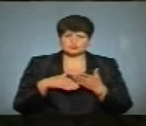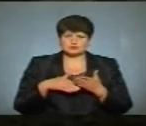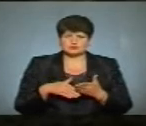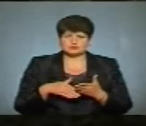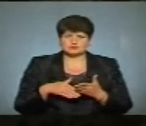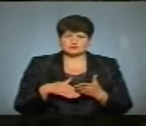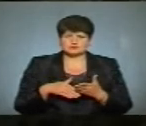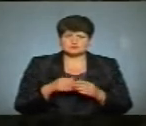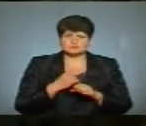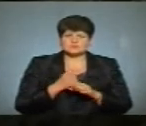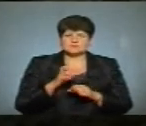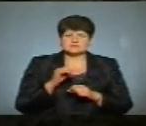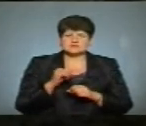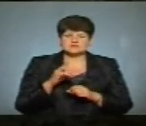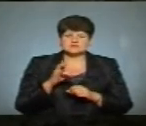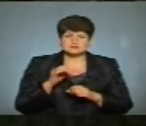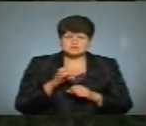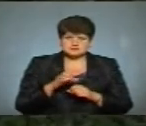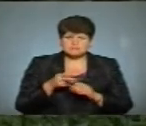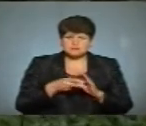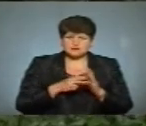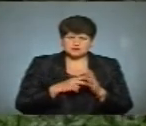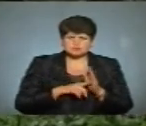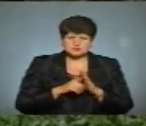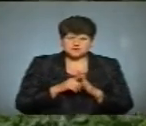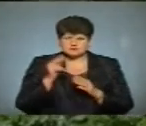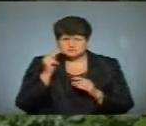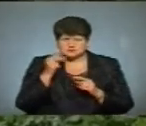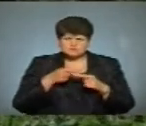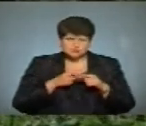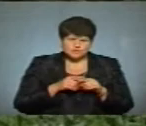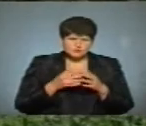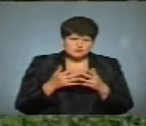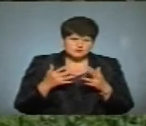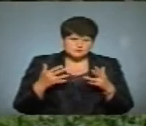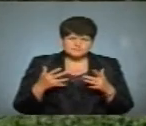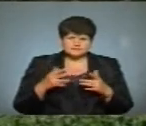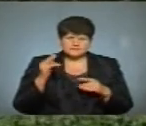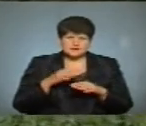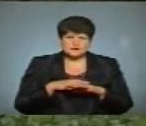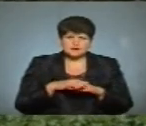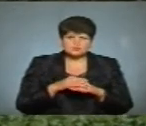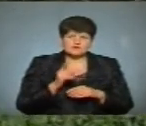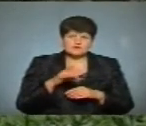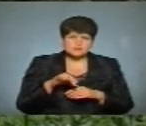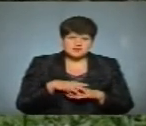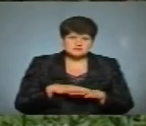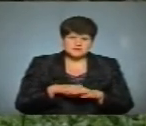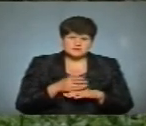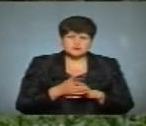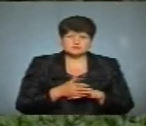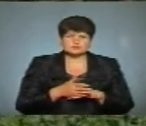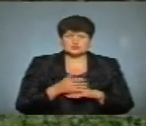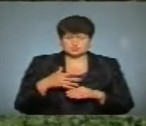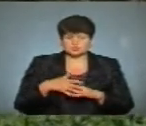бізнес-план. Ну і коли я почав вчати всі моменти, технологію, вчати ринок, європейський ринок, зрозумів, що